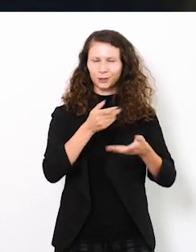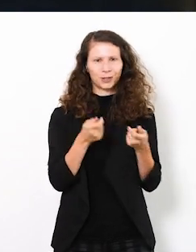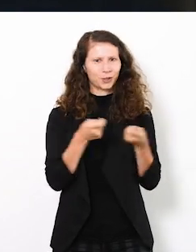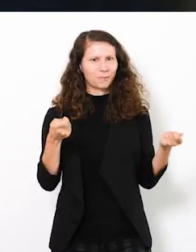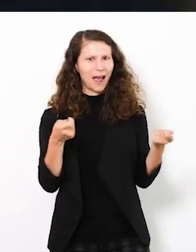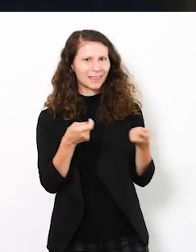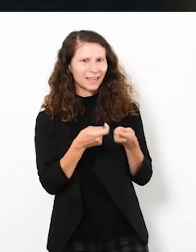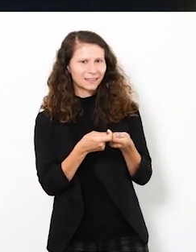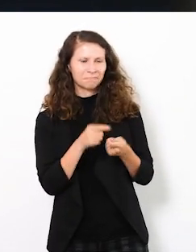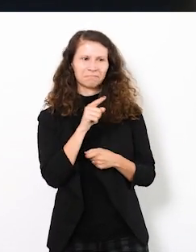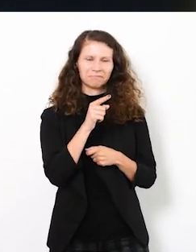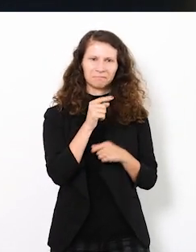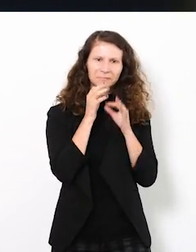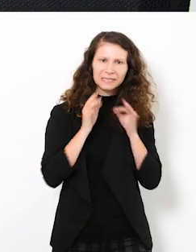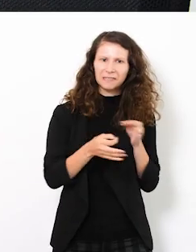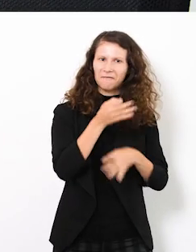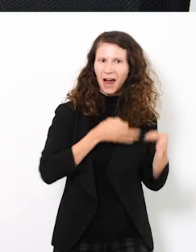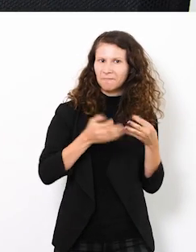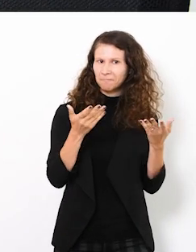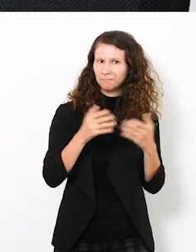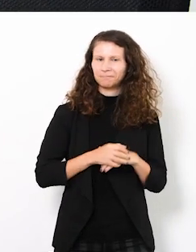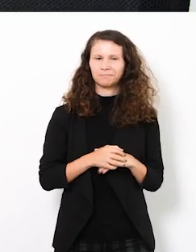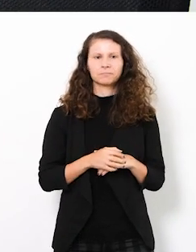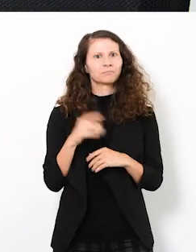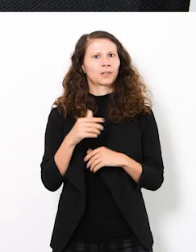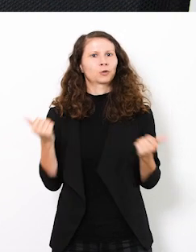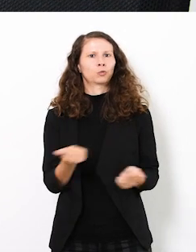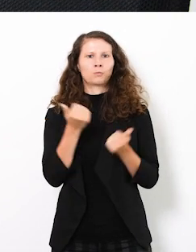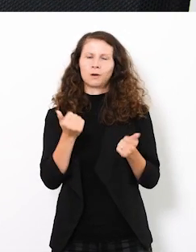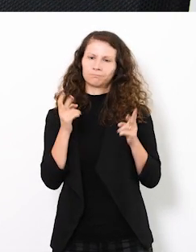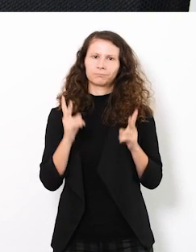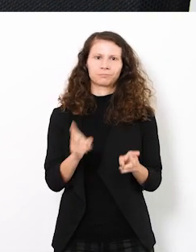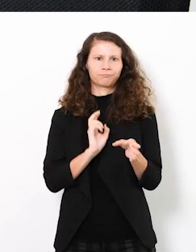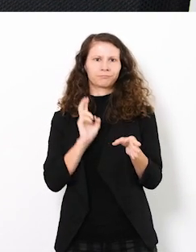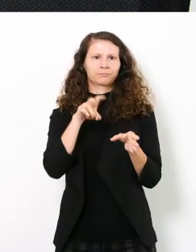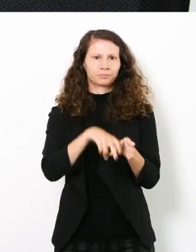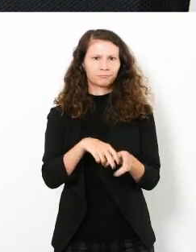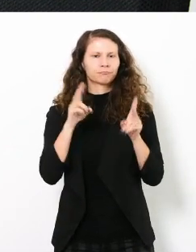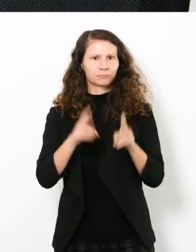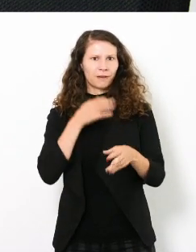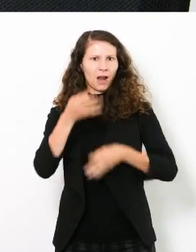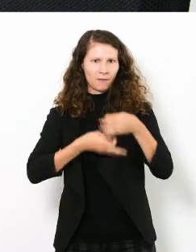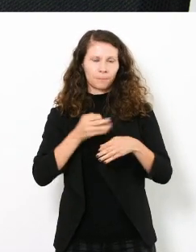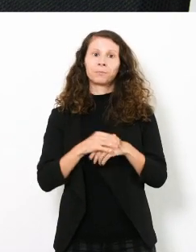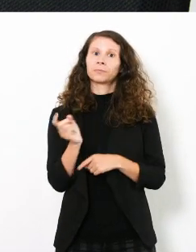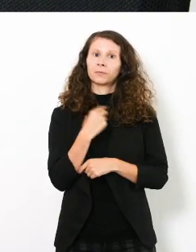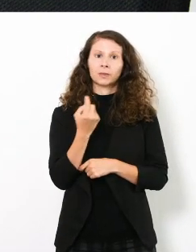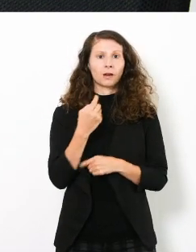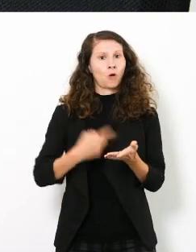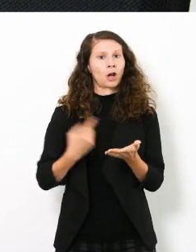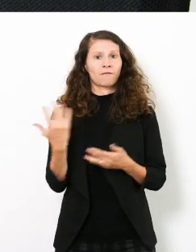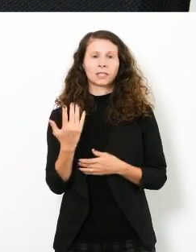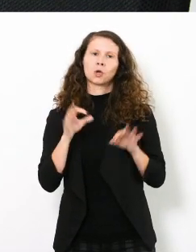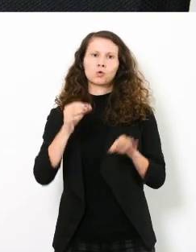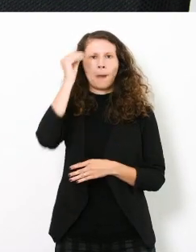gespannt, was Sie im Einzelnen interessiert. Super, wunderbar. Dann steigen wir doch gleich ein und gehen in medias res. Wir fordern gute Bildung jetzt.